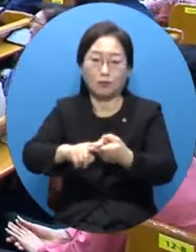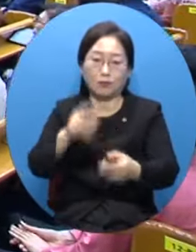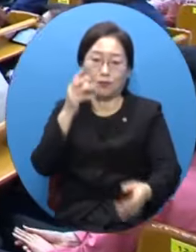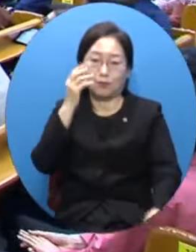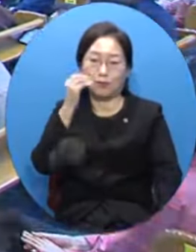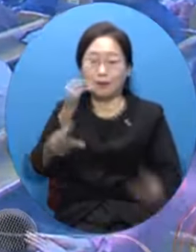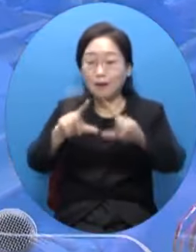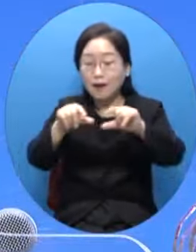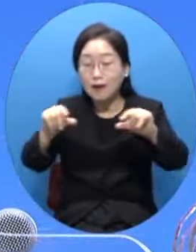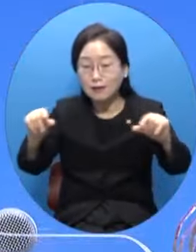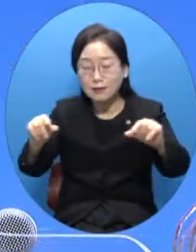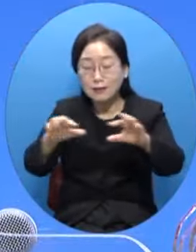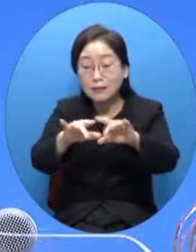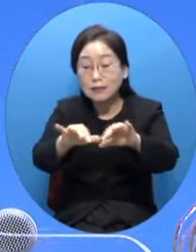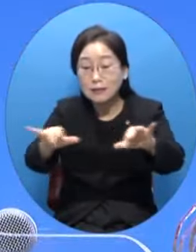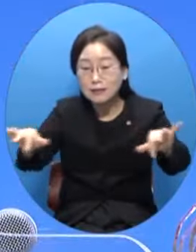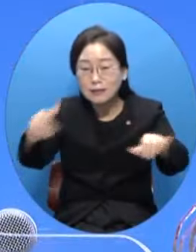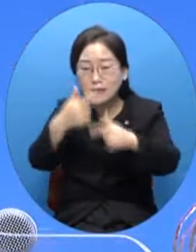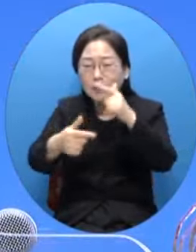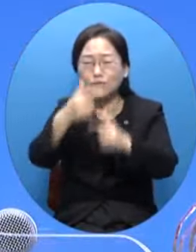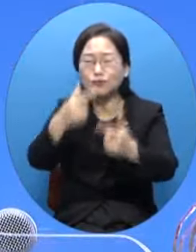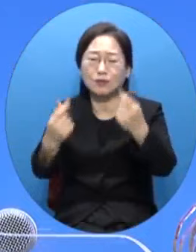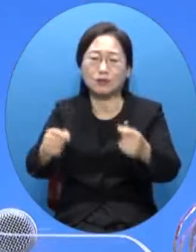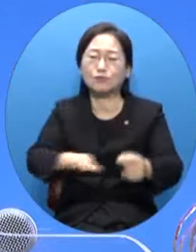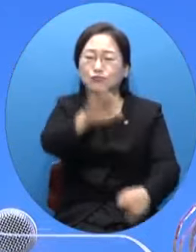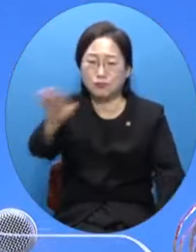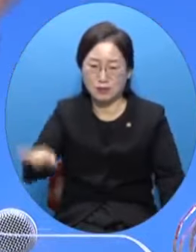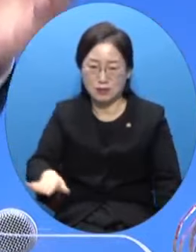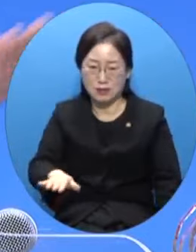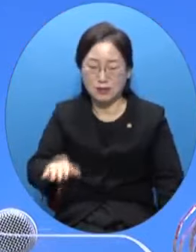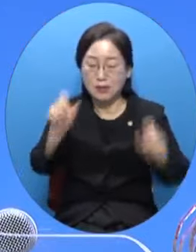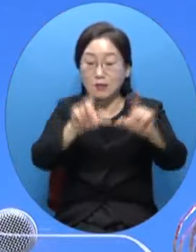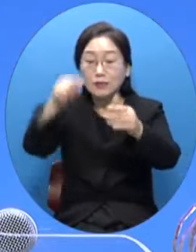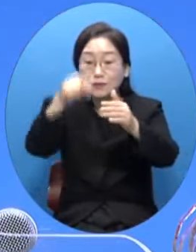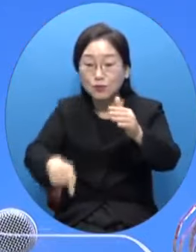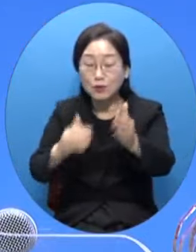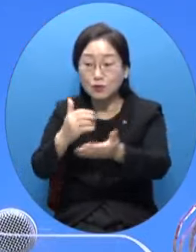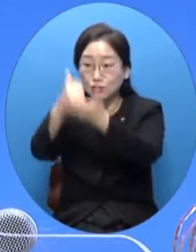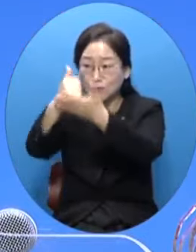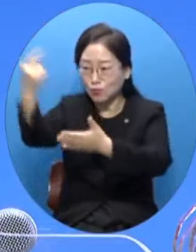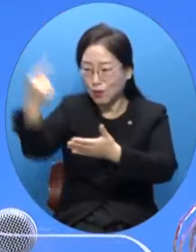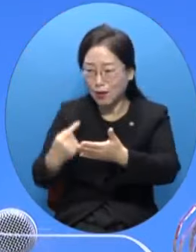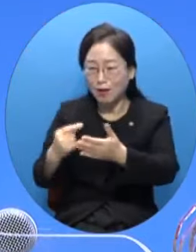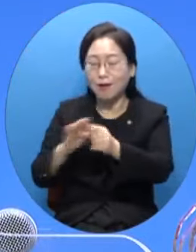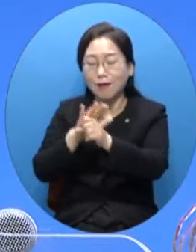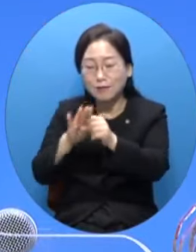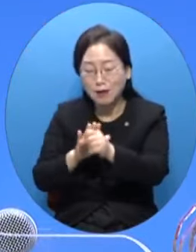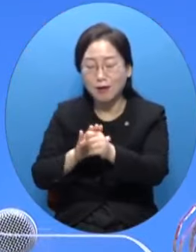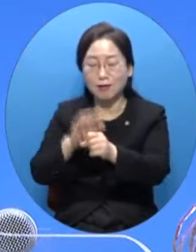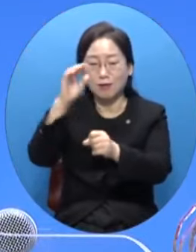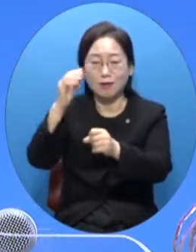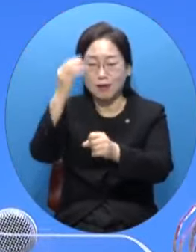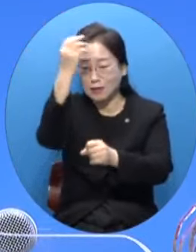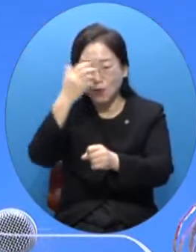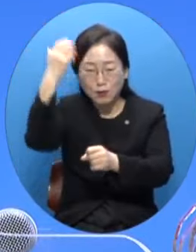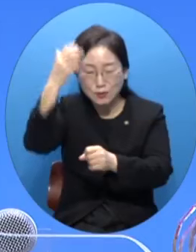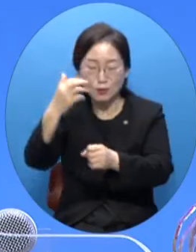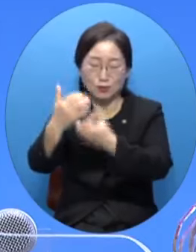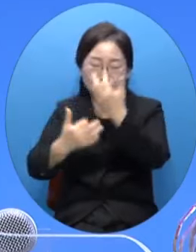가시떨기 같은 우리 인생에 주님이 오셔서 주님의 사랑으로 우리를 덮어서 사랑의 불로 성의의 불로 우리를